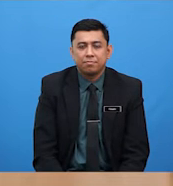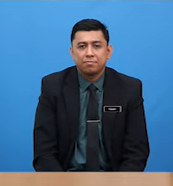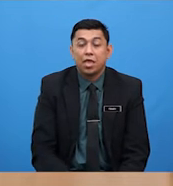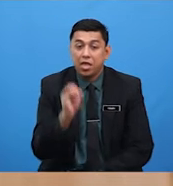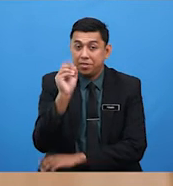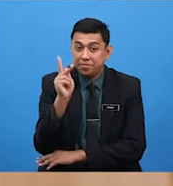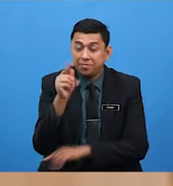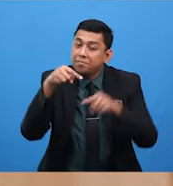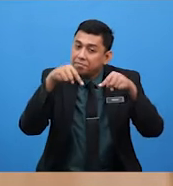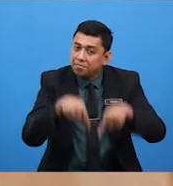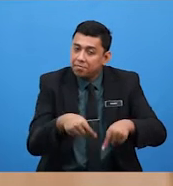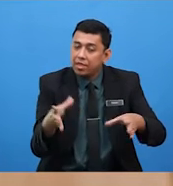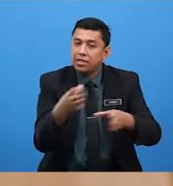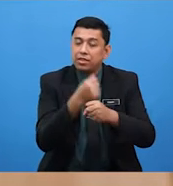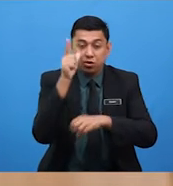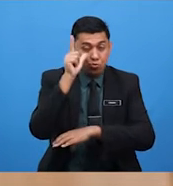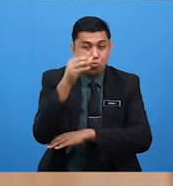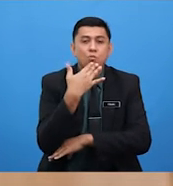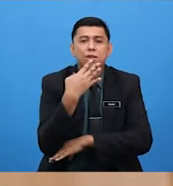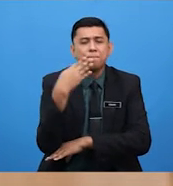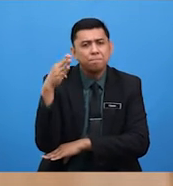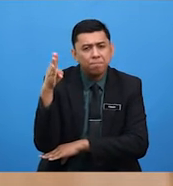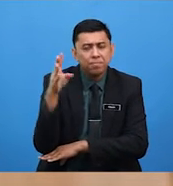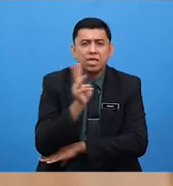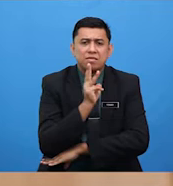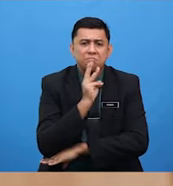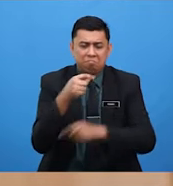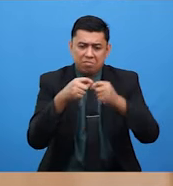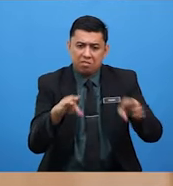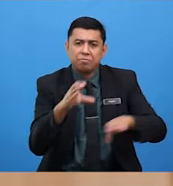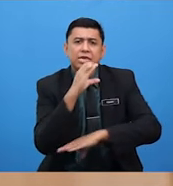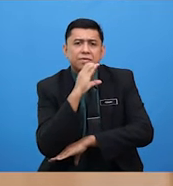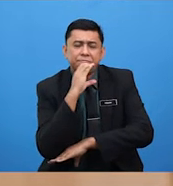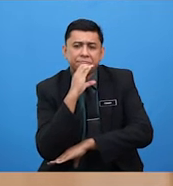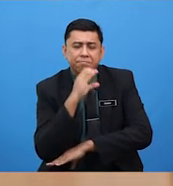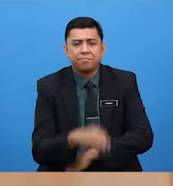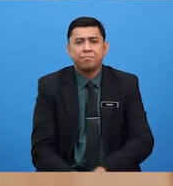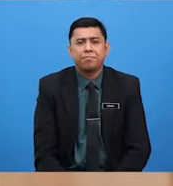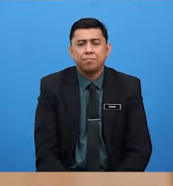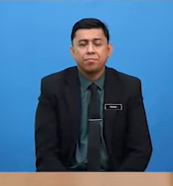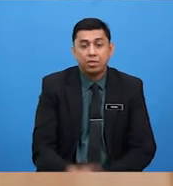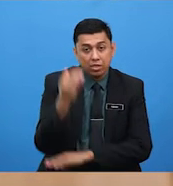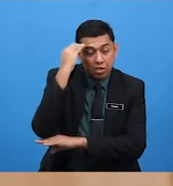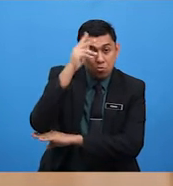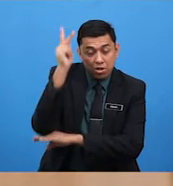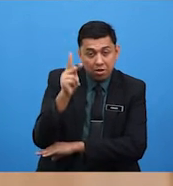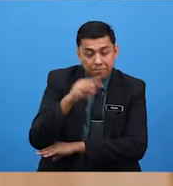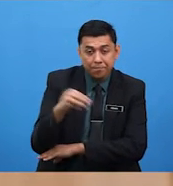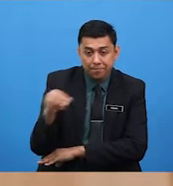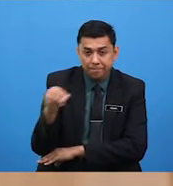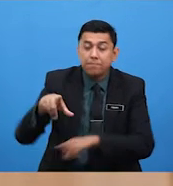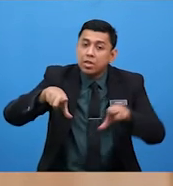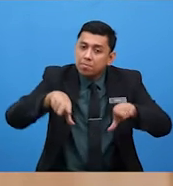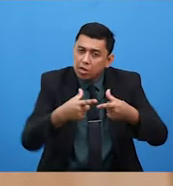Okey, di sini kita dapat melihat warna biru air telah dicairkan. Tahukah murid-murid kenapa ia